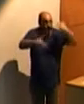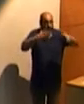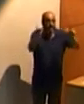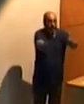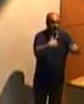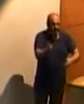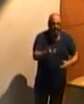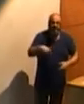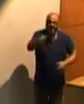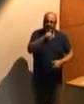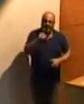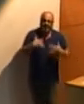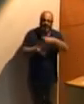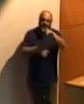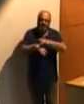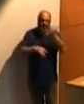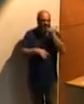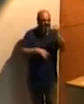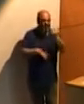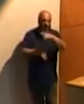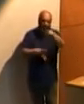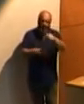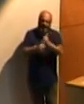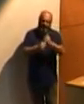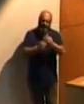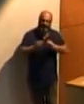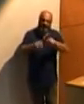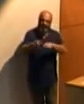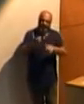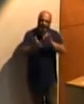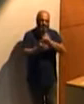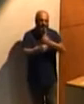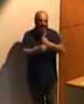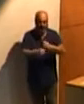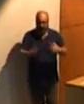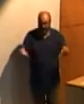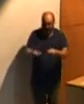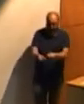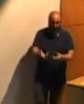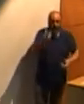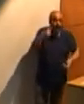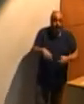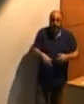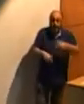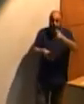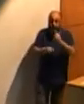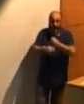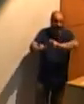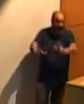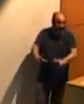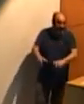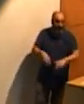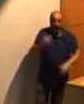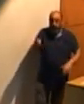ingénieurs si vous êtes ingénieur et si vous travaillez sur de la matière inerte je sais pas vous êtes ingénieur en informatique vous êtes ingénieur